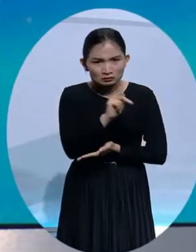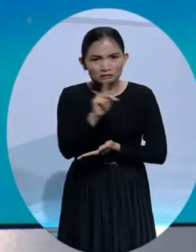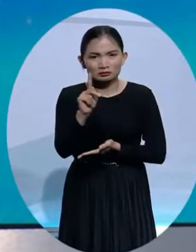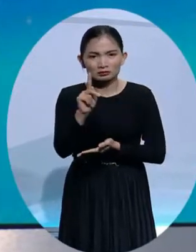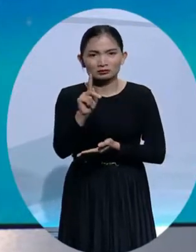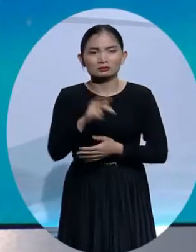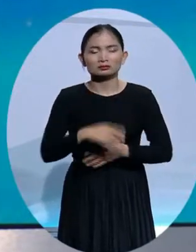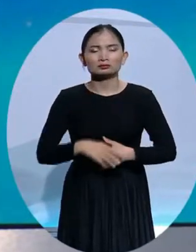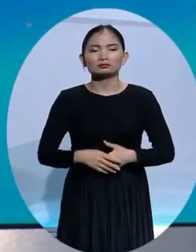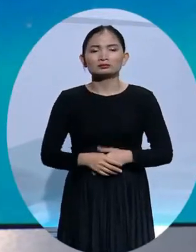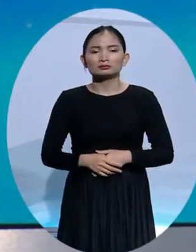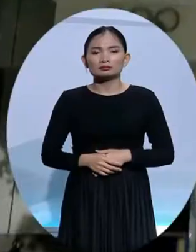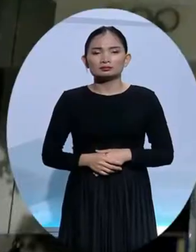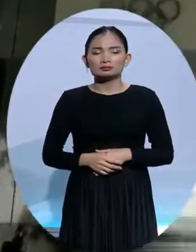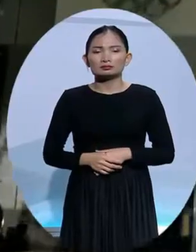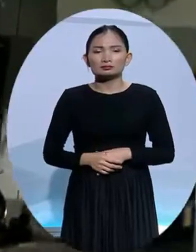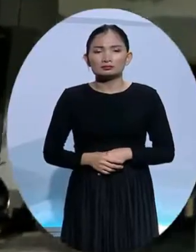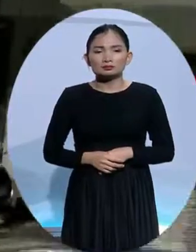vụ.